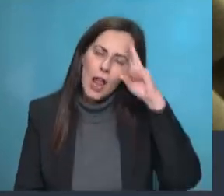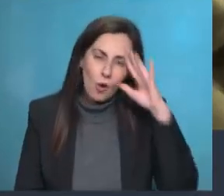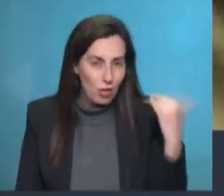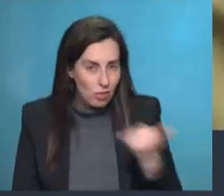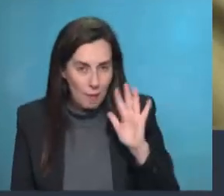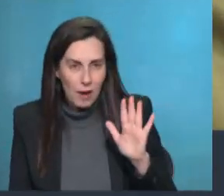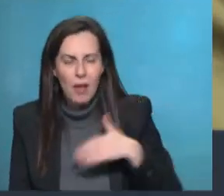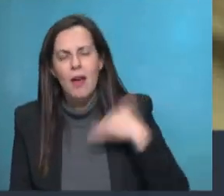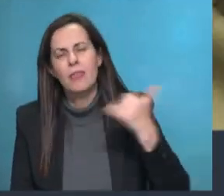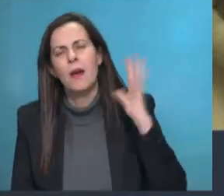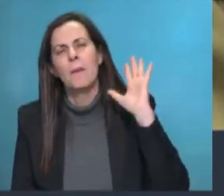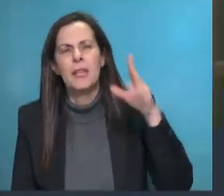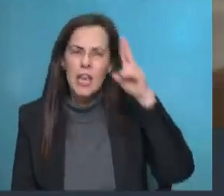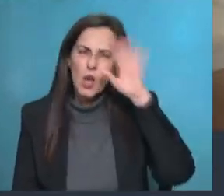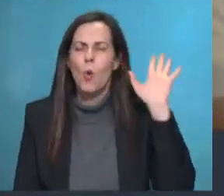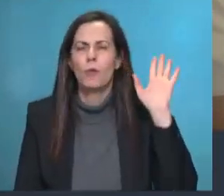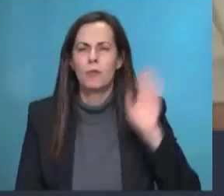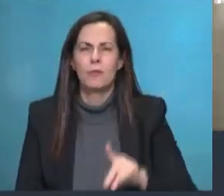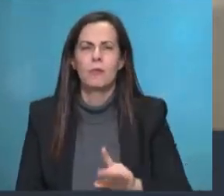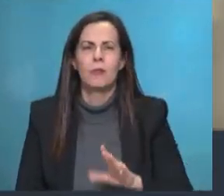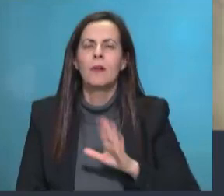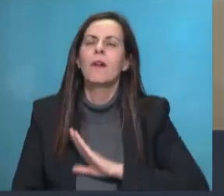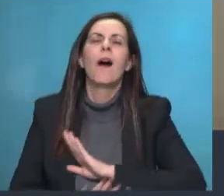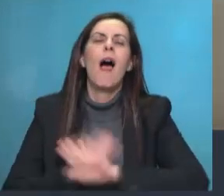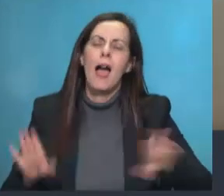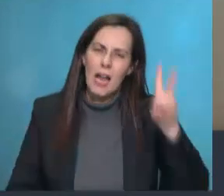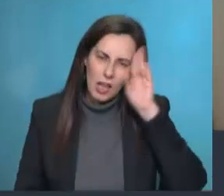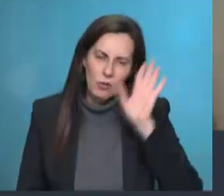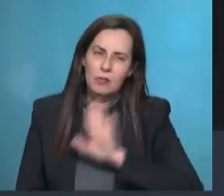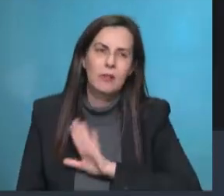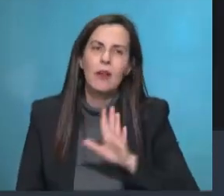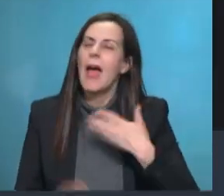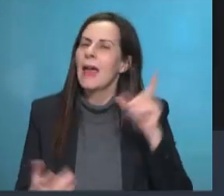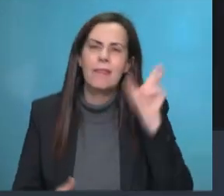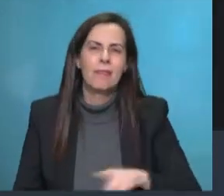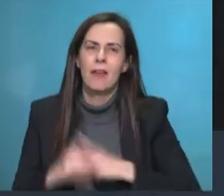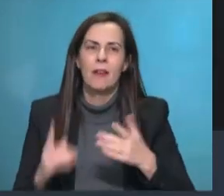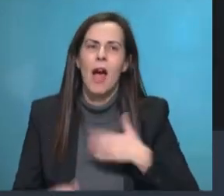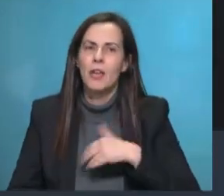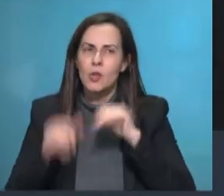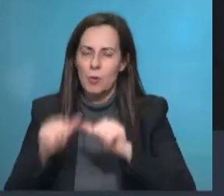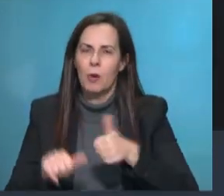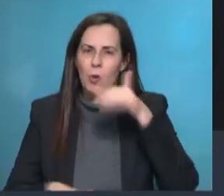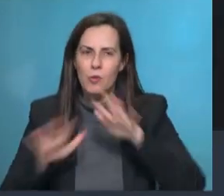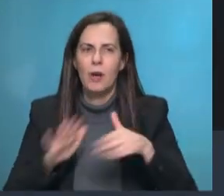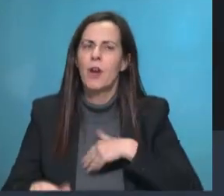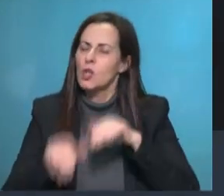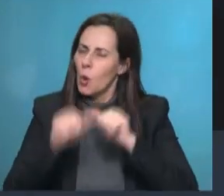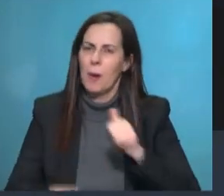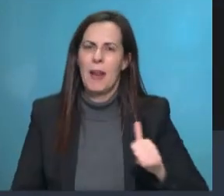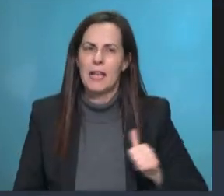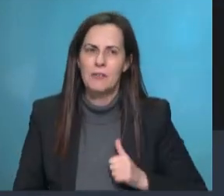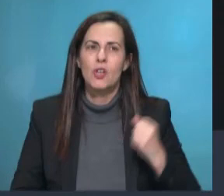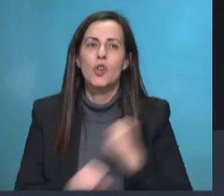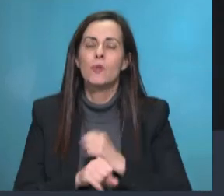כי תמיד העיר הזאת הייתה ליכוד רק ליכוד רק ליכוד אין מישהו אחר אנחנו סומכים על ראש הממשלה וסומכים על הצבא שהם